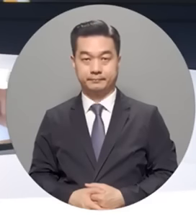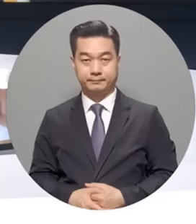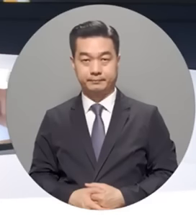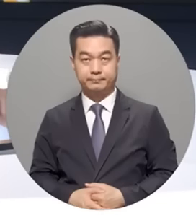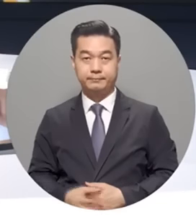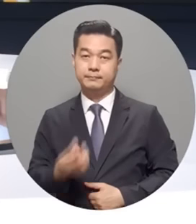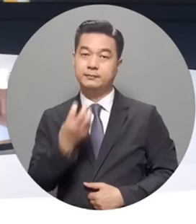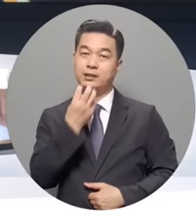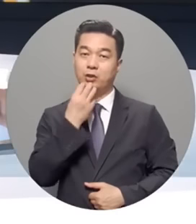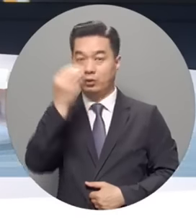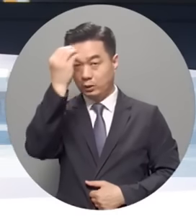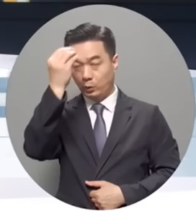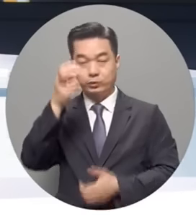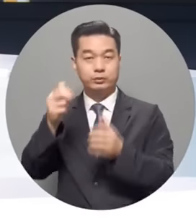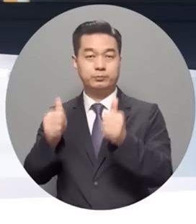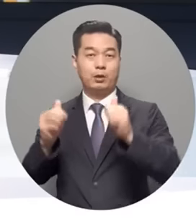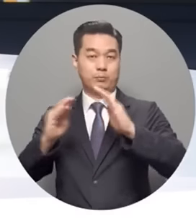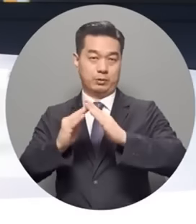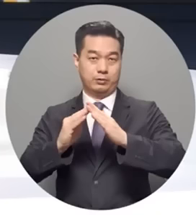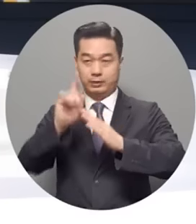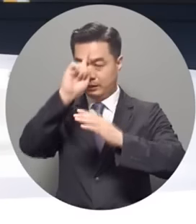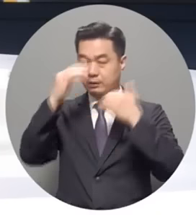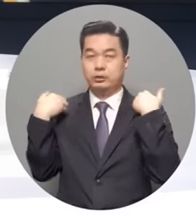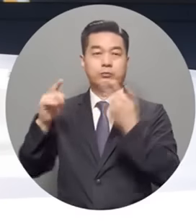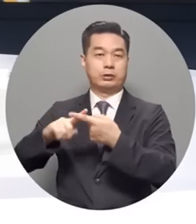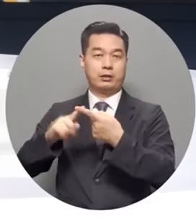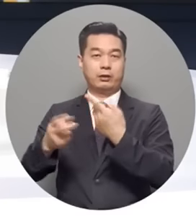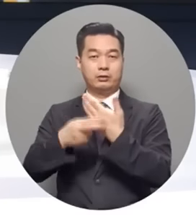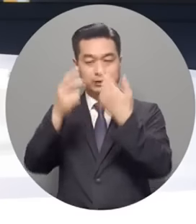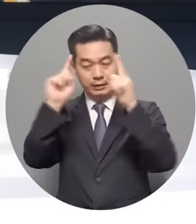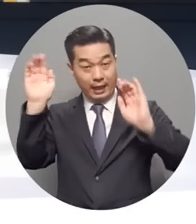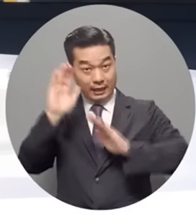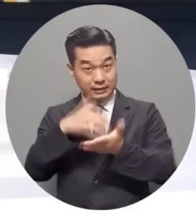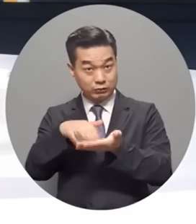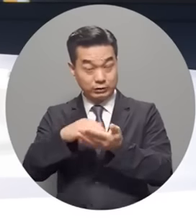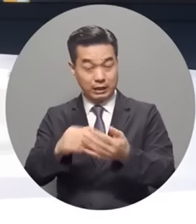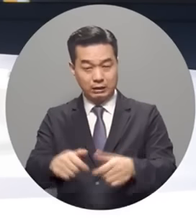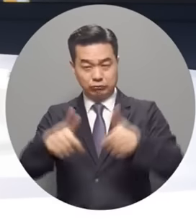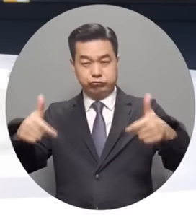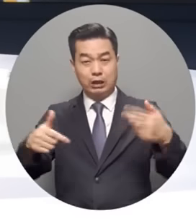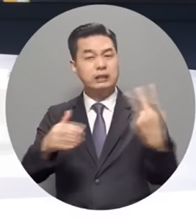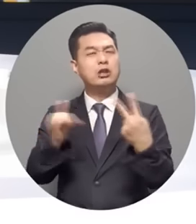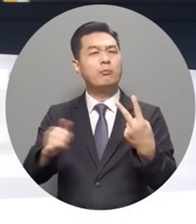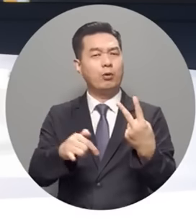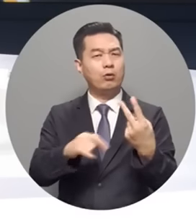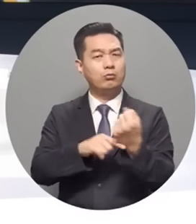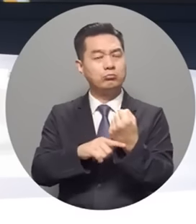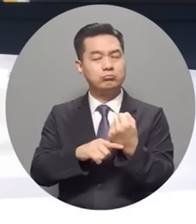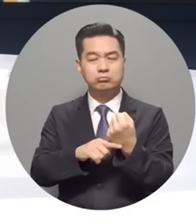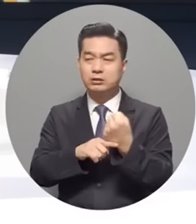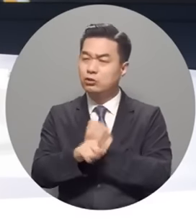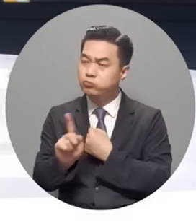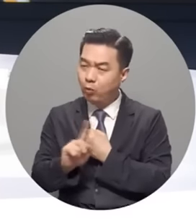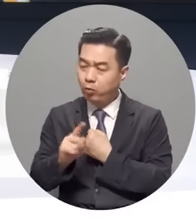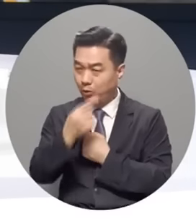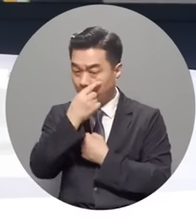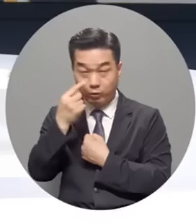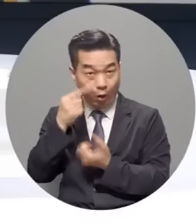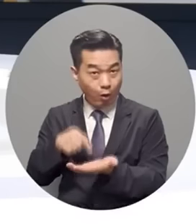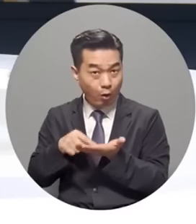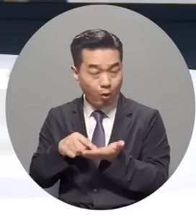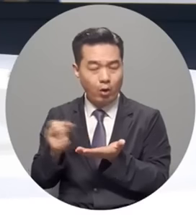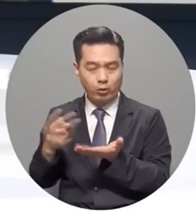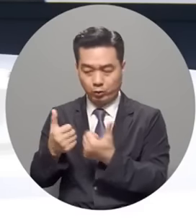서울고등법원이 정부를 향해 의대 증원 2천명을 결정한 근거 자료와 회의록을 제출하라고 요구한 뒤 관련